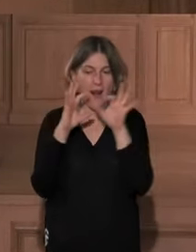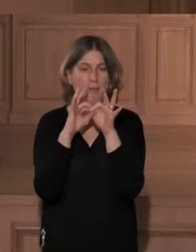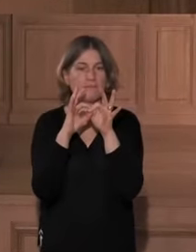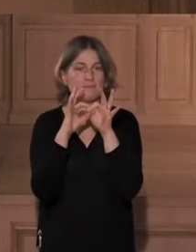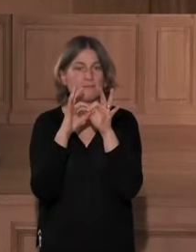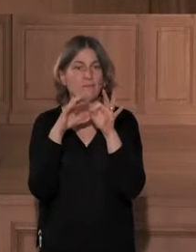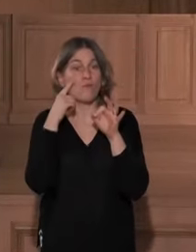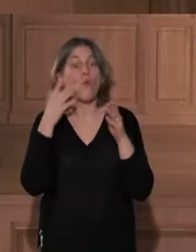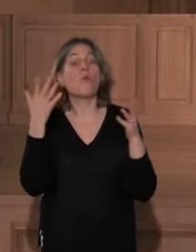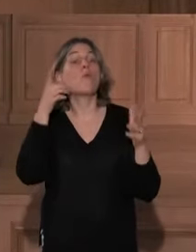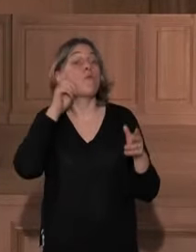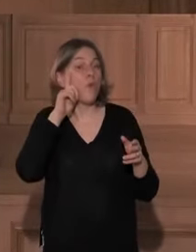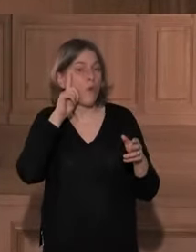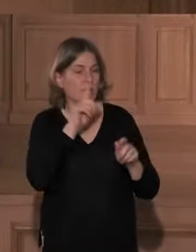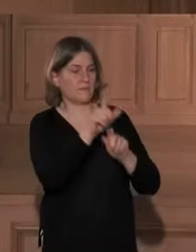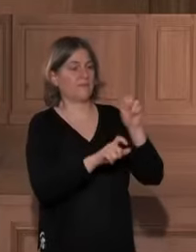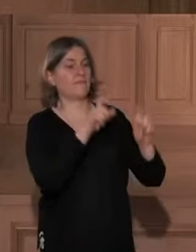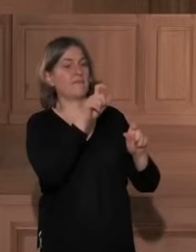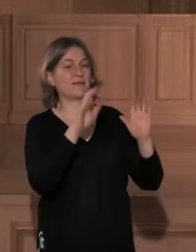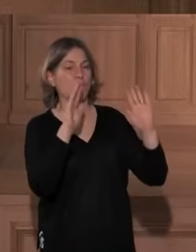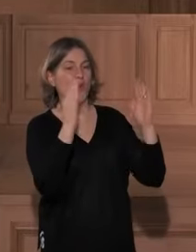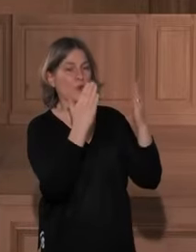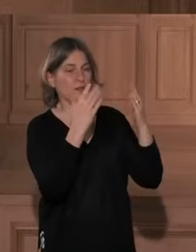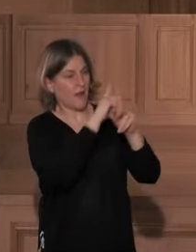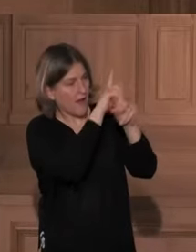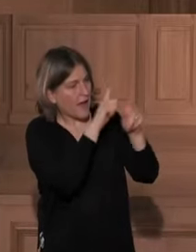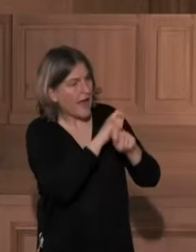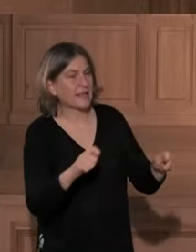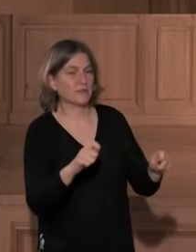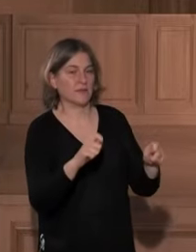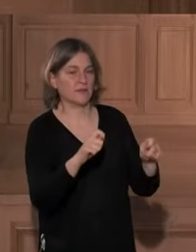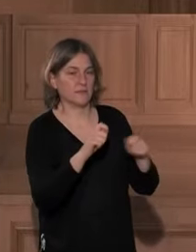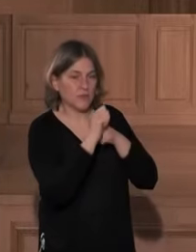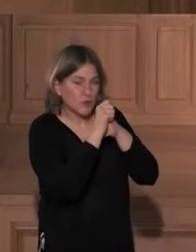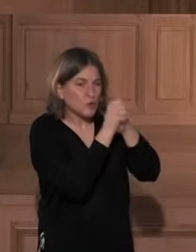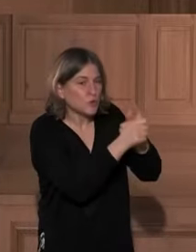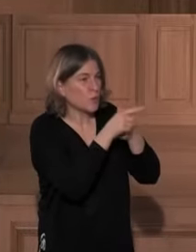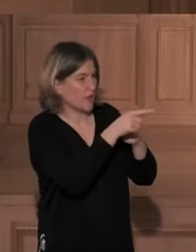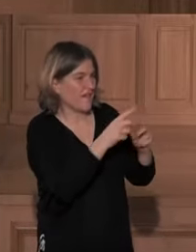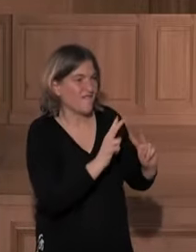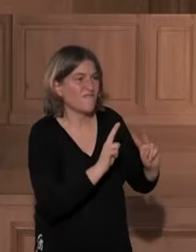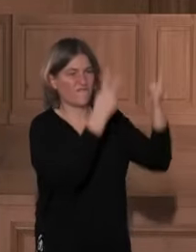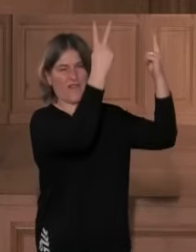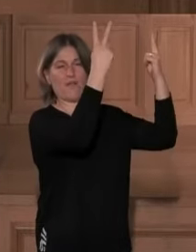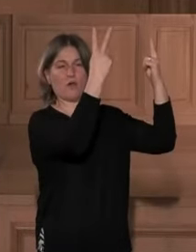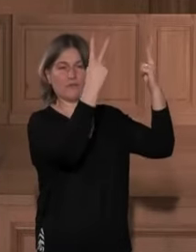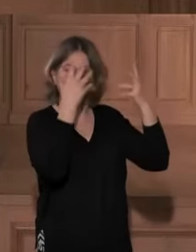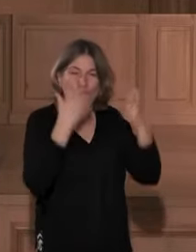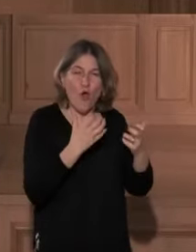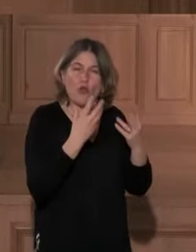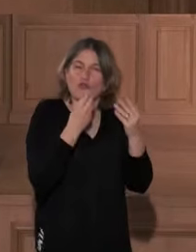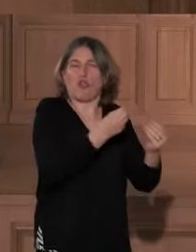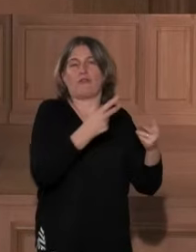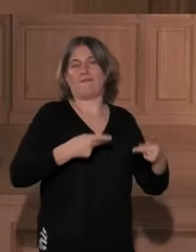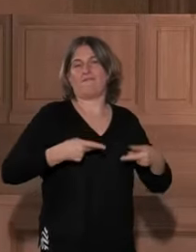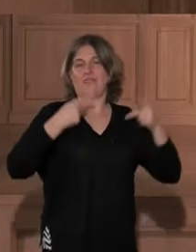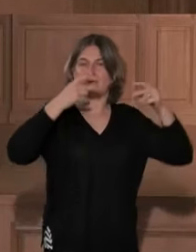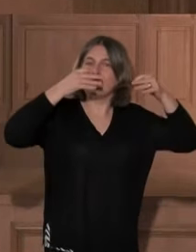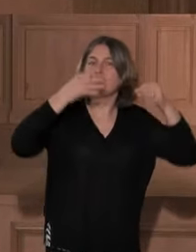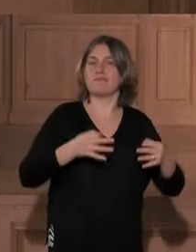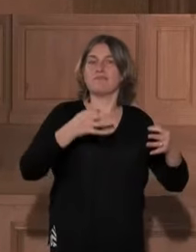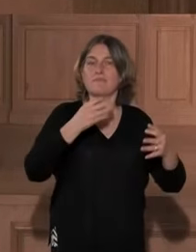de ces personnes avec lesquelles vous partagez la vie. C'est l'amour et leur désir de les voir vivants, de les voir avoir une vie bonne et belle. Comme